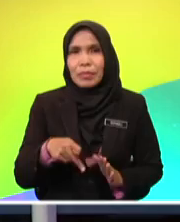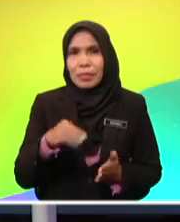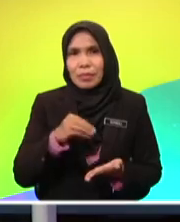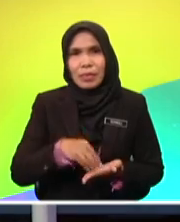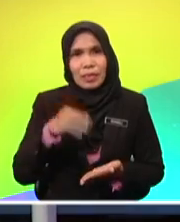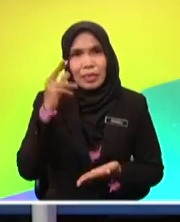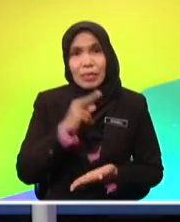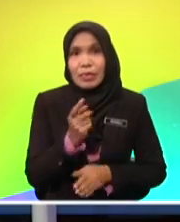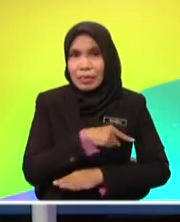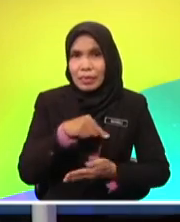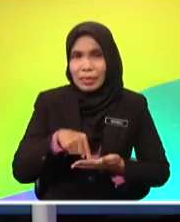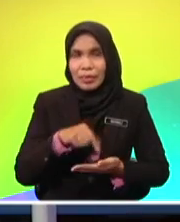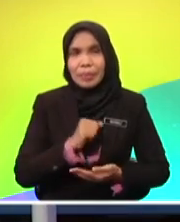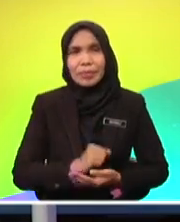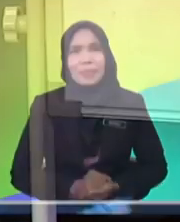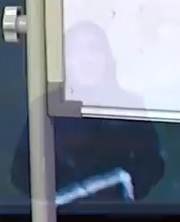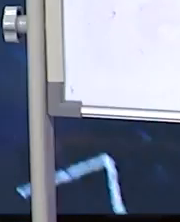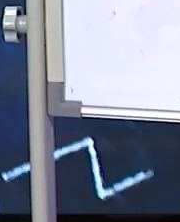KPM.